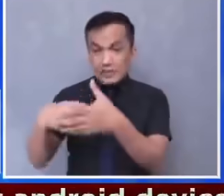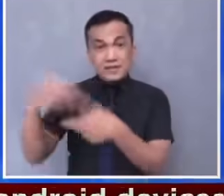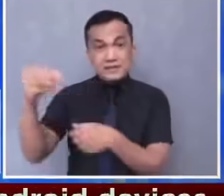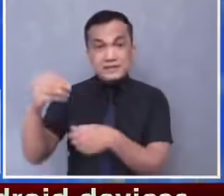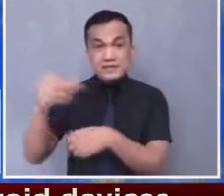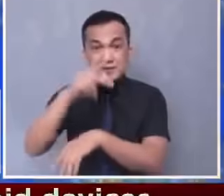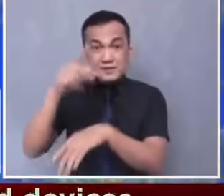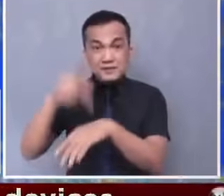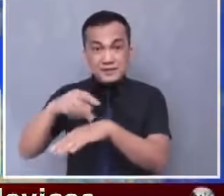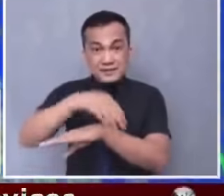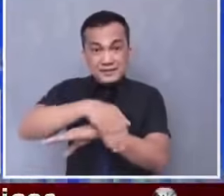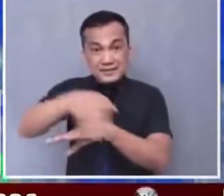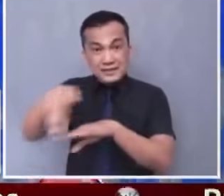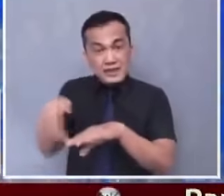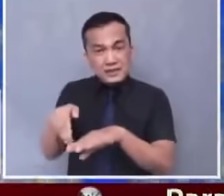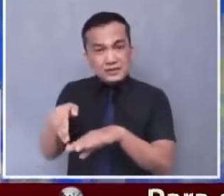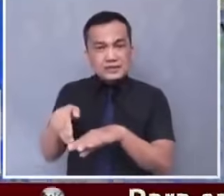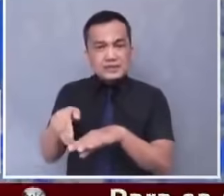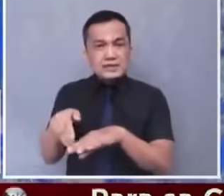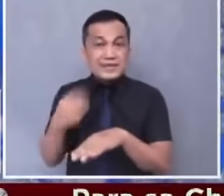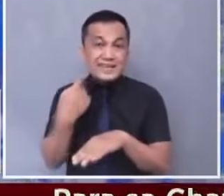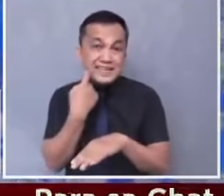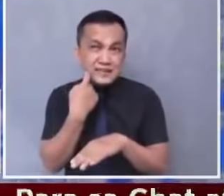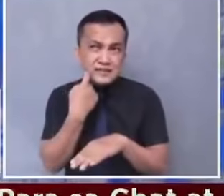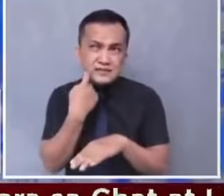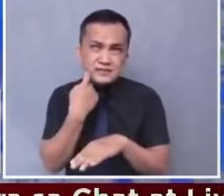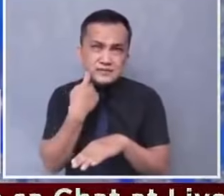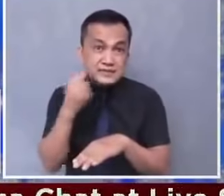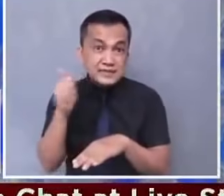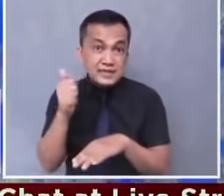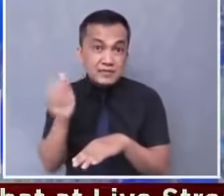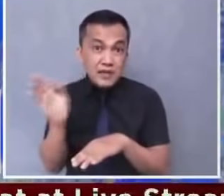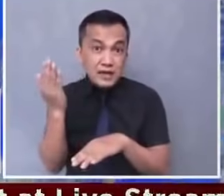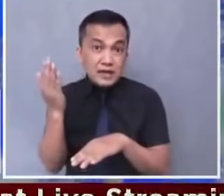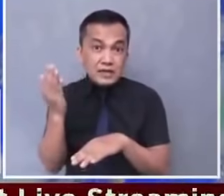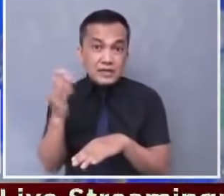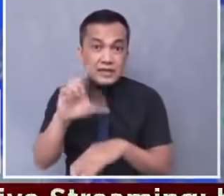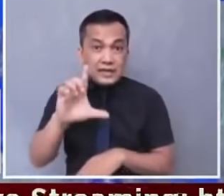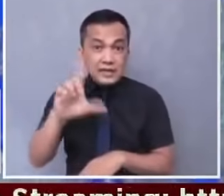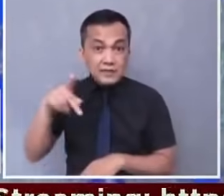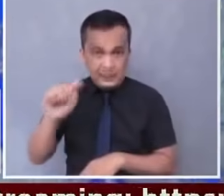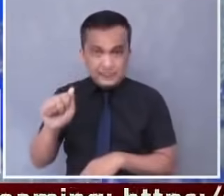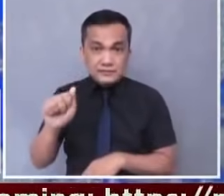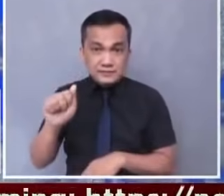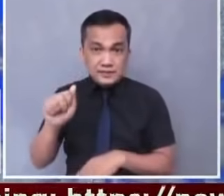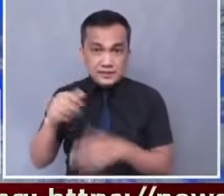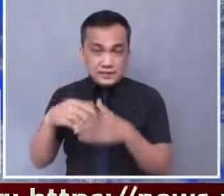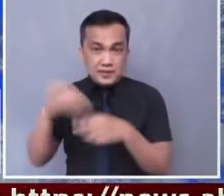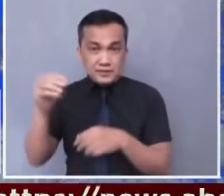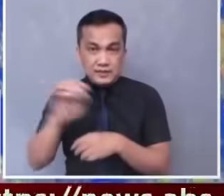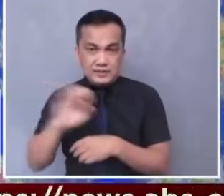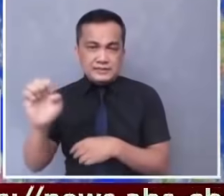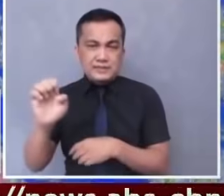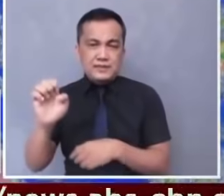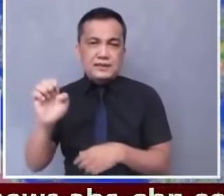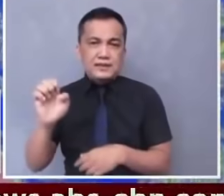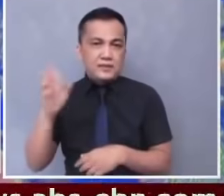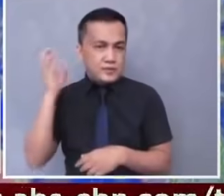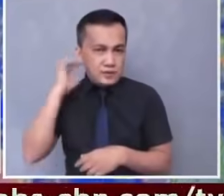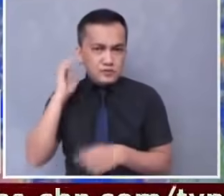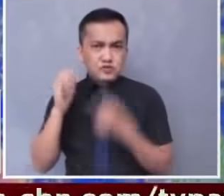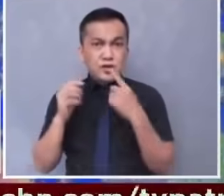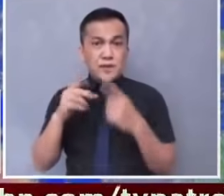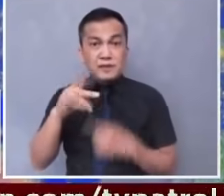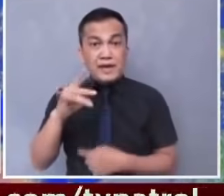of Responsibility kaninang alas 10 ng umaga ang low pressure area sa silangan ng Mindanao. At ayon po sa